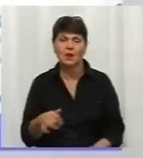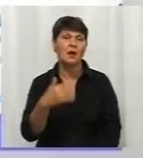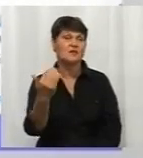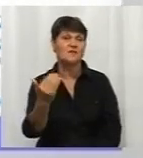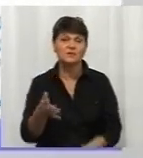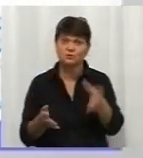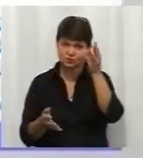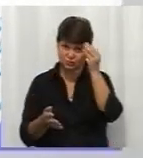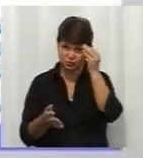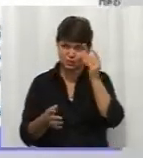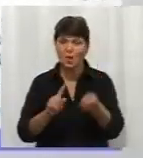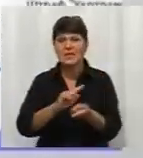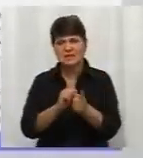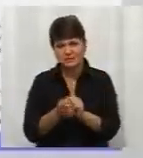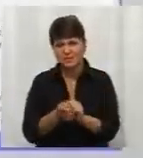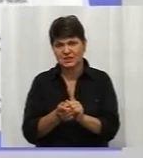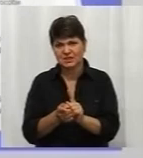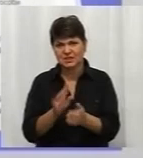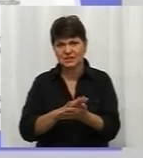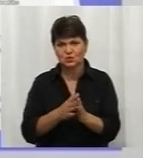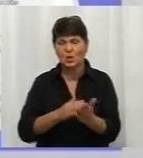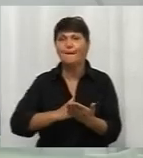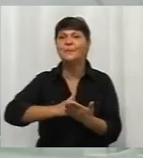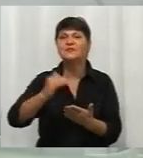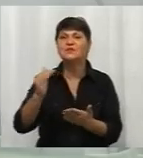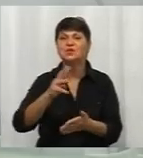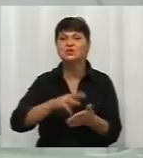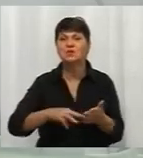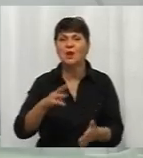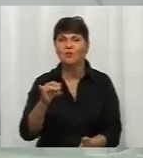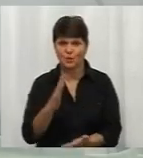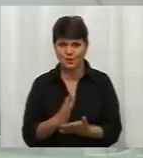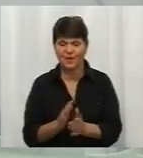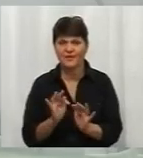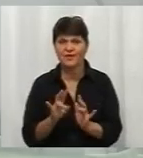це ситуацію підвищення штрафів? Чи є це дієвим механізмом?